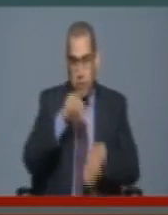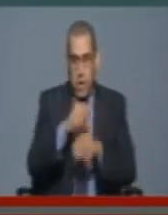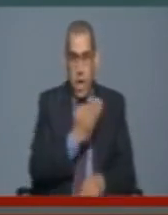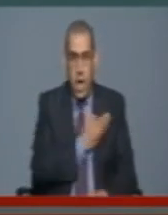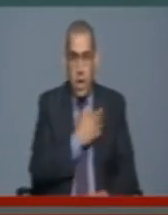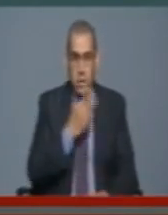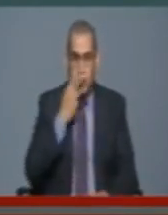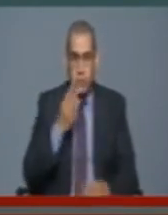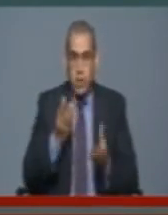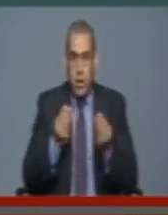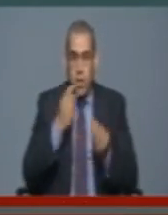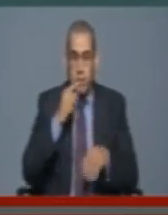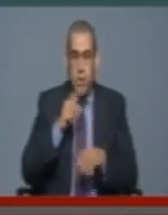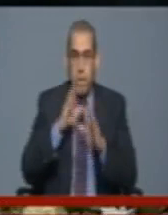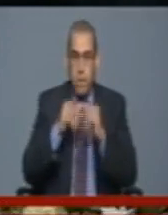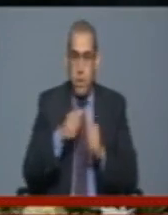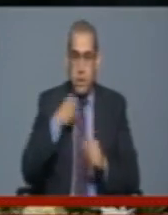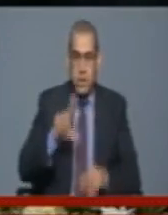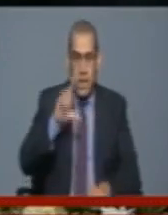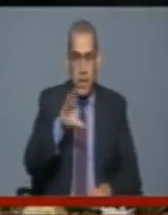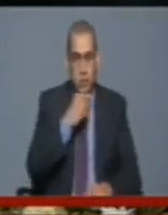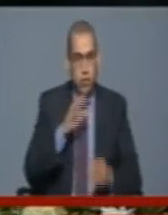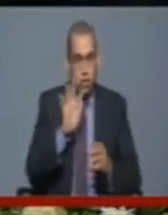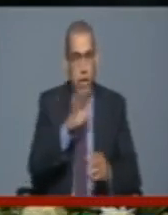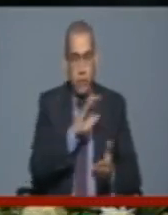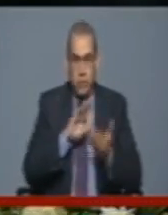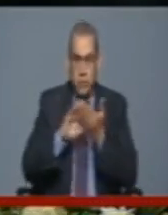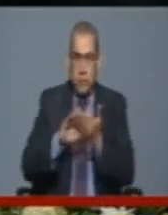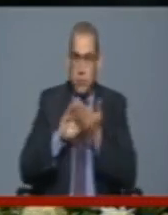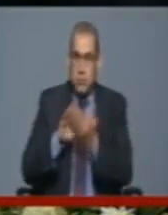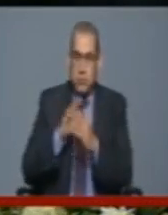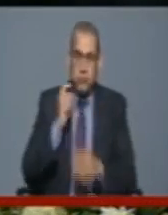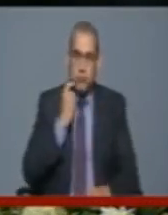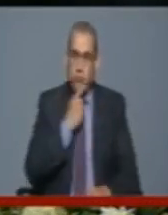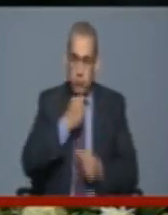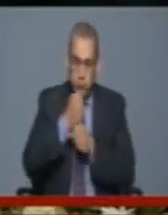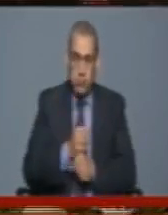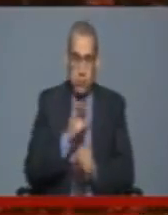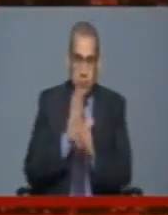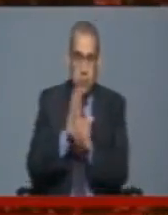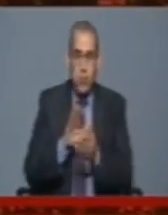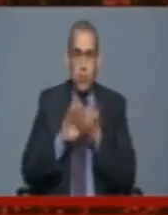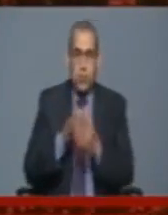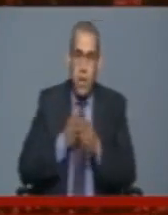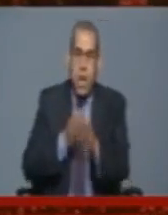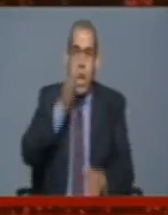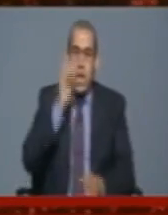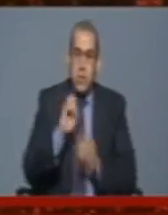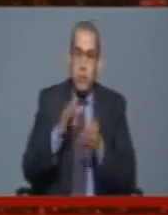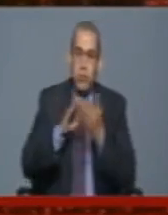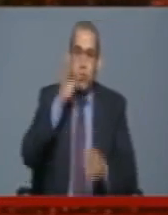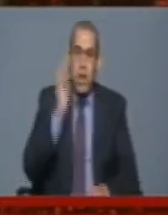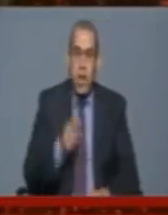كيف وقفت مصر وقيادتها وشعبها واصرارهم على انه المساعدات تدخل وعلى انه المعبر